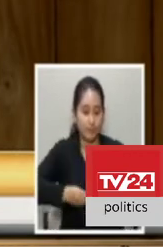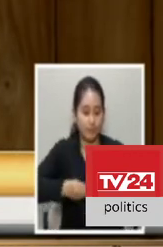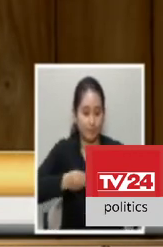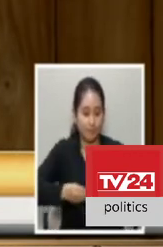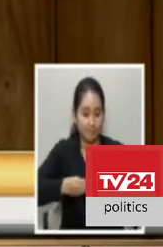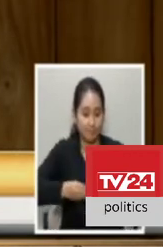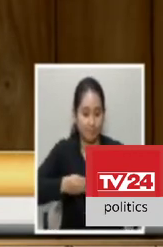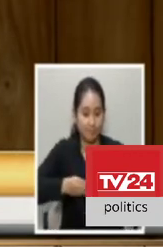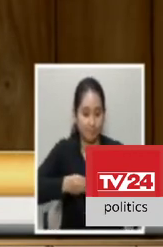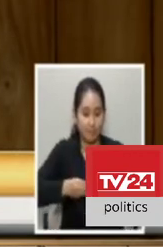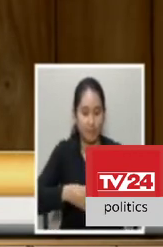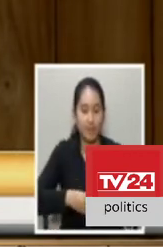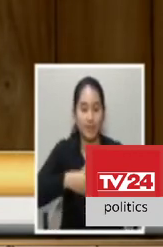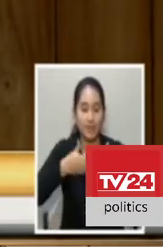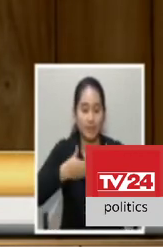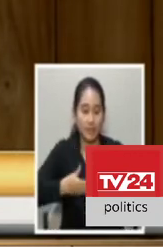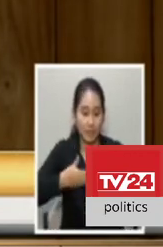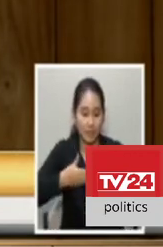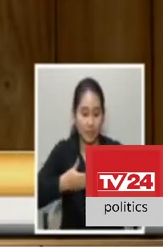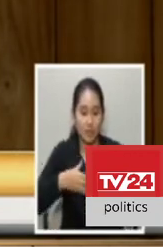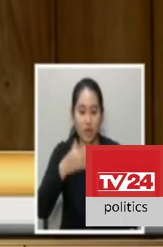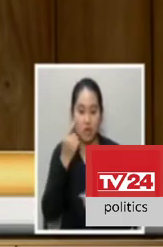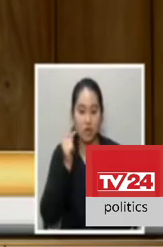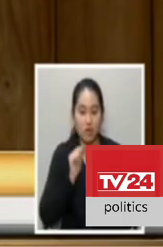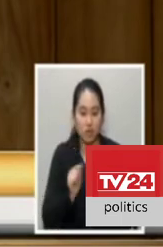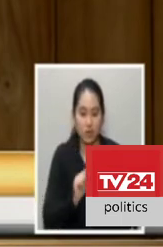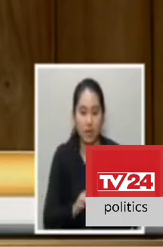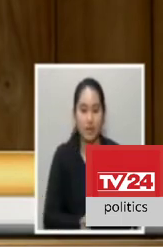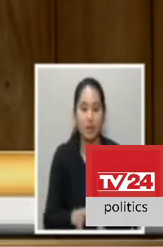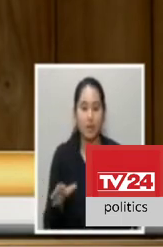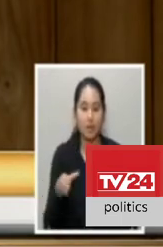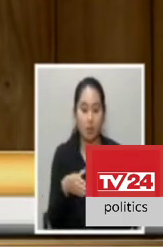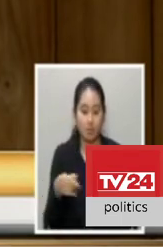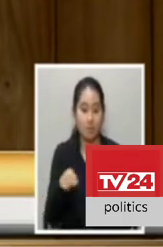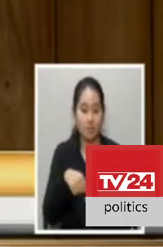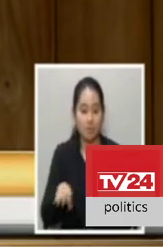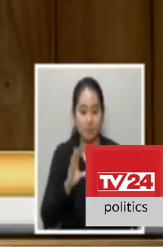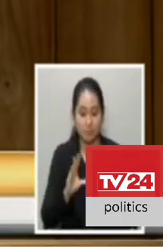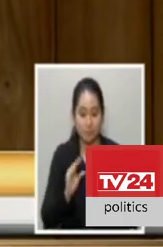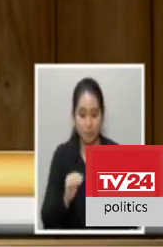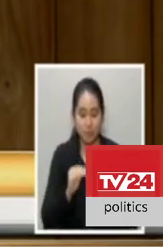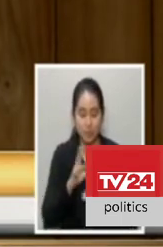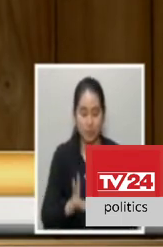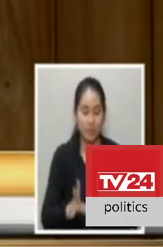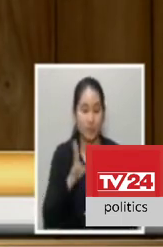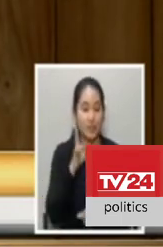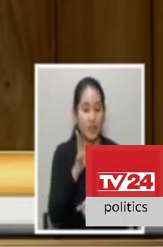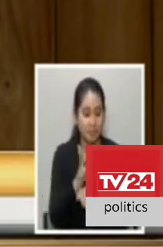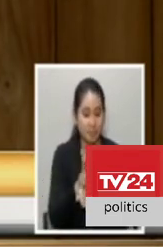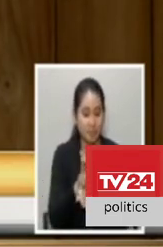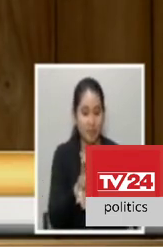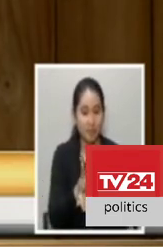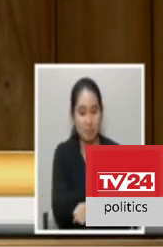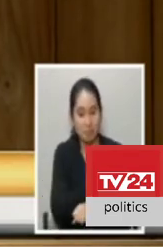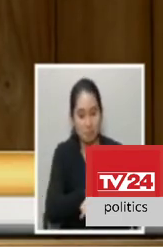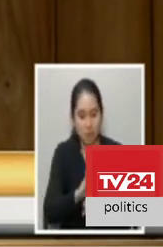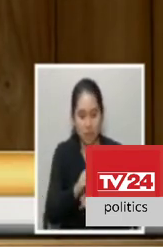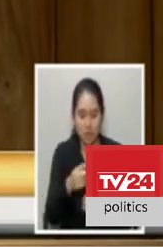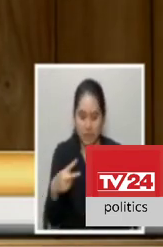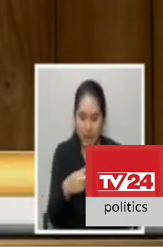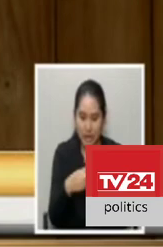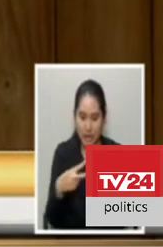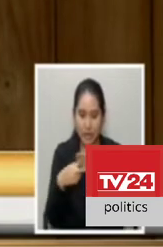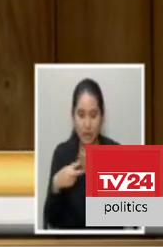การเจรจาของอาเซบ7ปีที่ผ่านมาเนี่ยแล้วมาตันอยู่ที่7ข้อเนี่ยบัดนี้มาถึง20ข้อแล้วก็มา